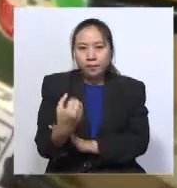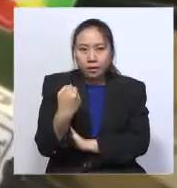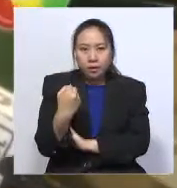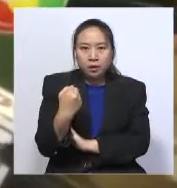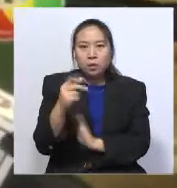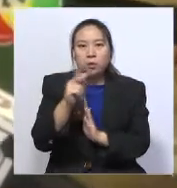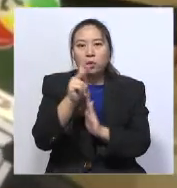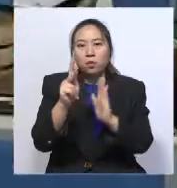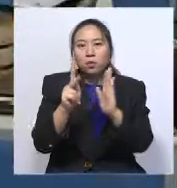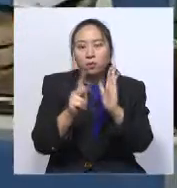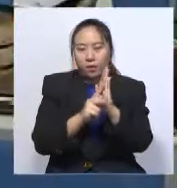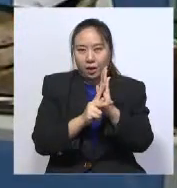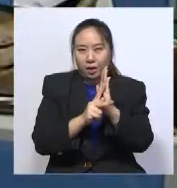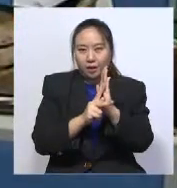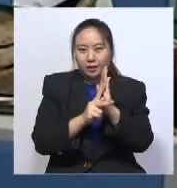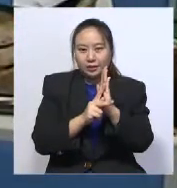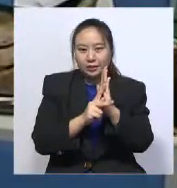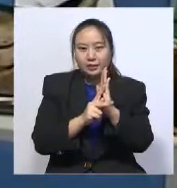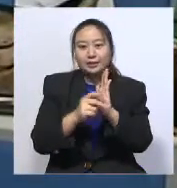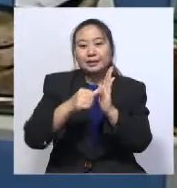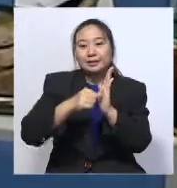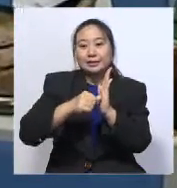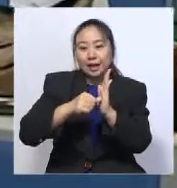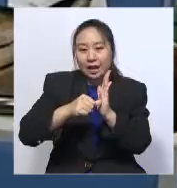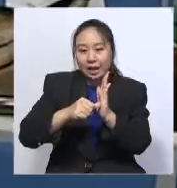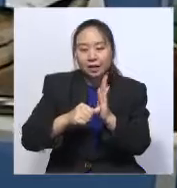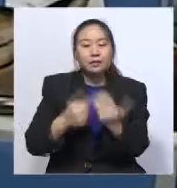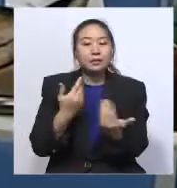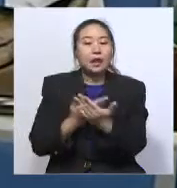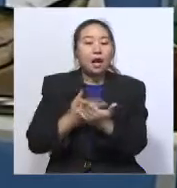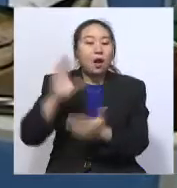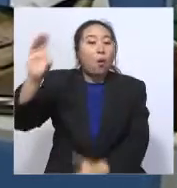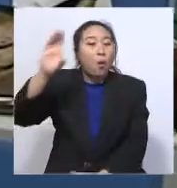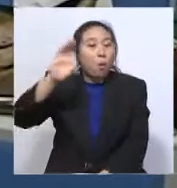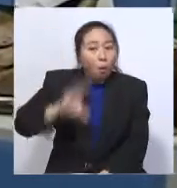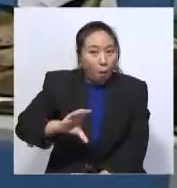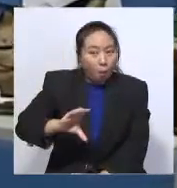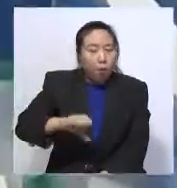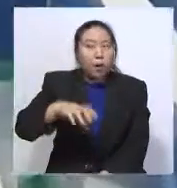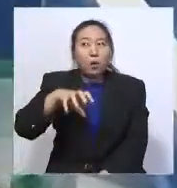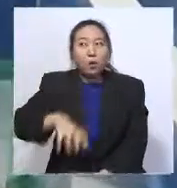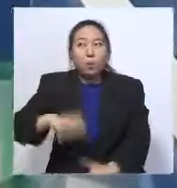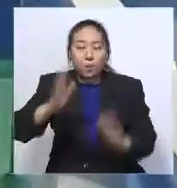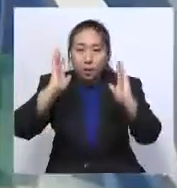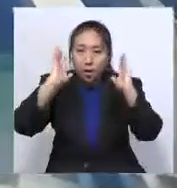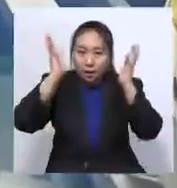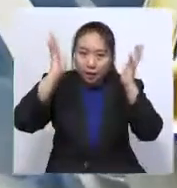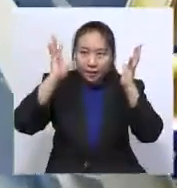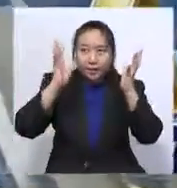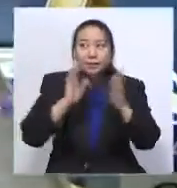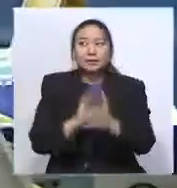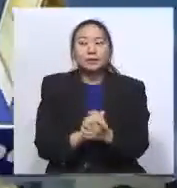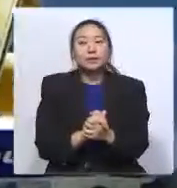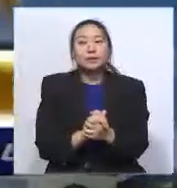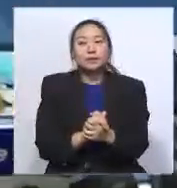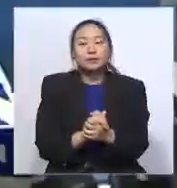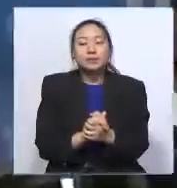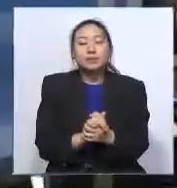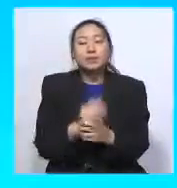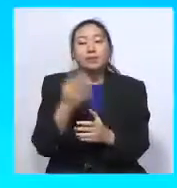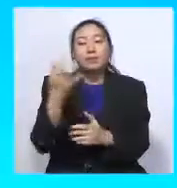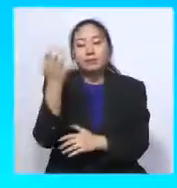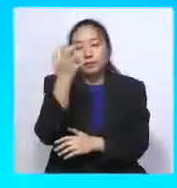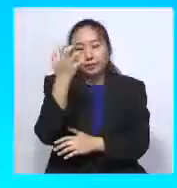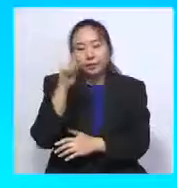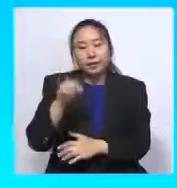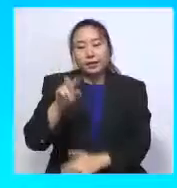จแก้ไขกฎหมายการของบประมาณให้กับกรมประชาสัมพันธ์สถานีโทรทัศน์แห่งประเทศไทยสถานีวิทยุโทรทั